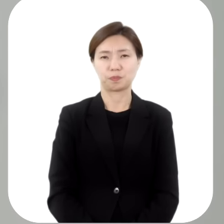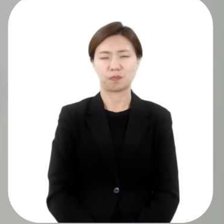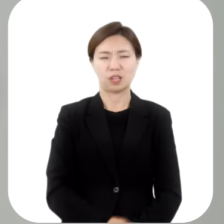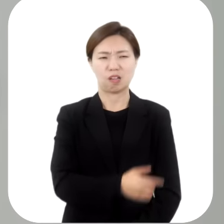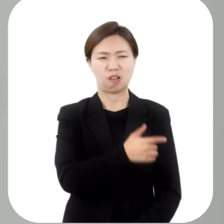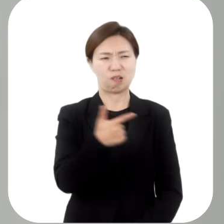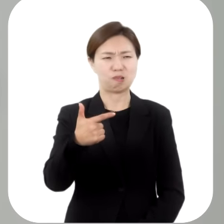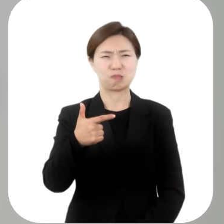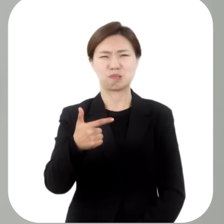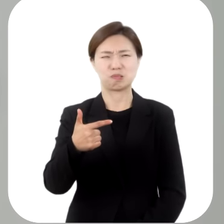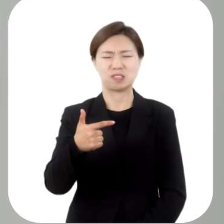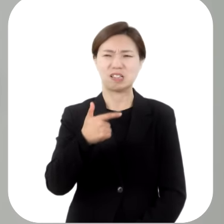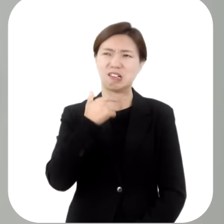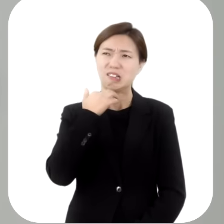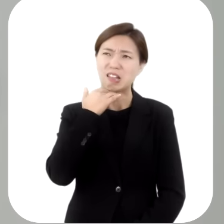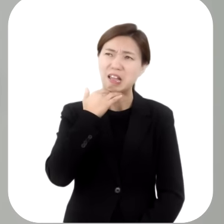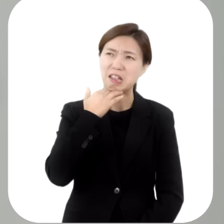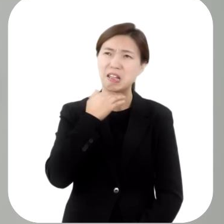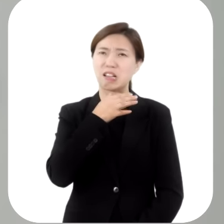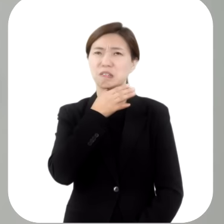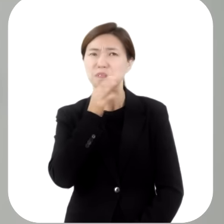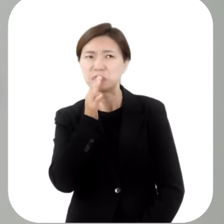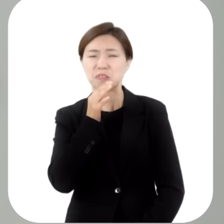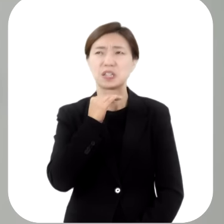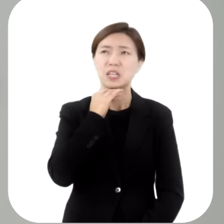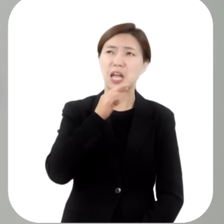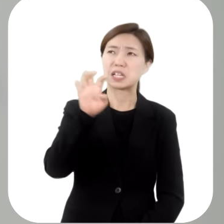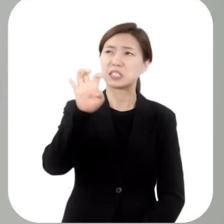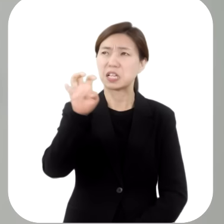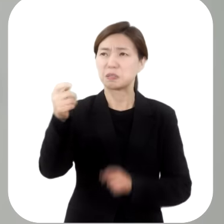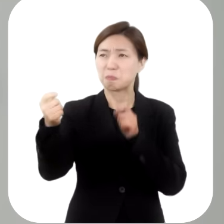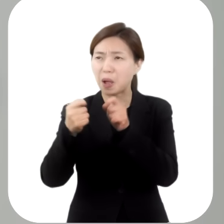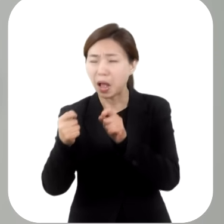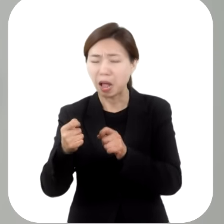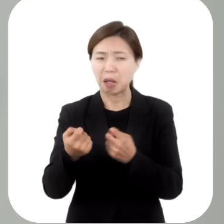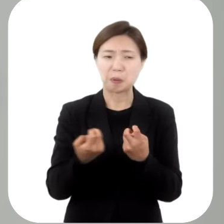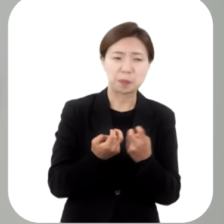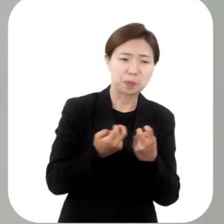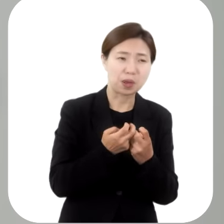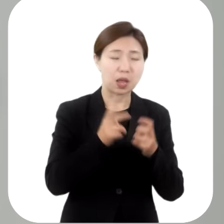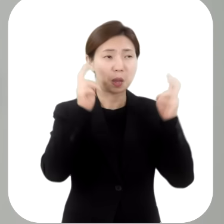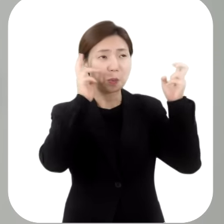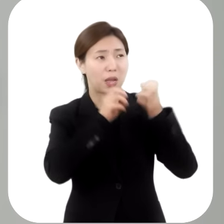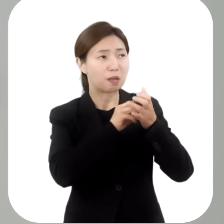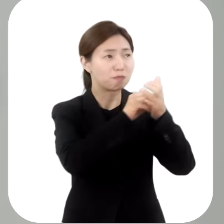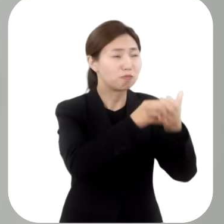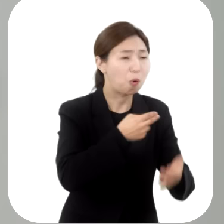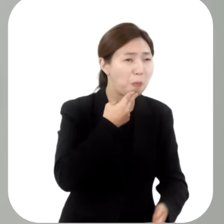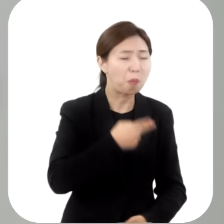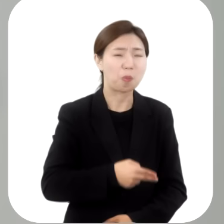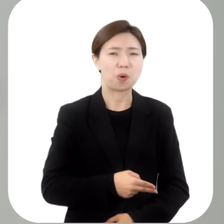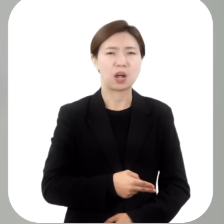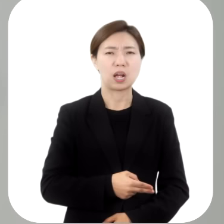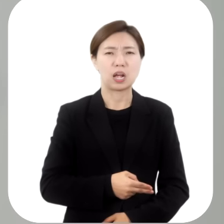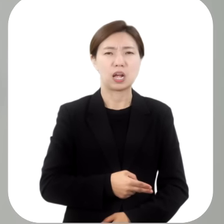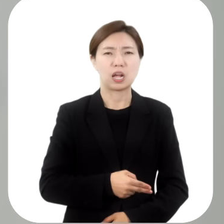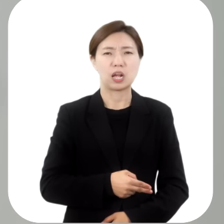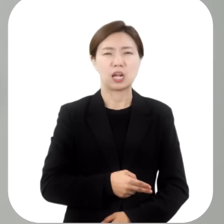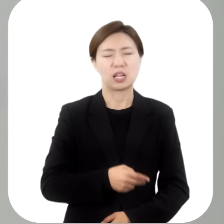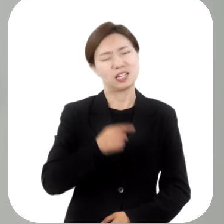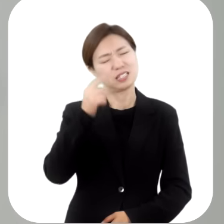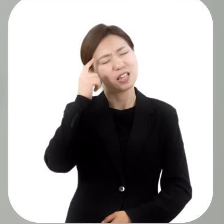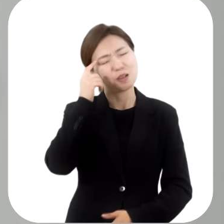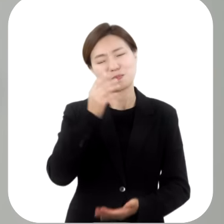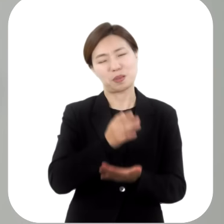그러니까 너무 나이를 갖고 자꾸 내가 나이가 40이 다 돼가는데 아직도 변변찮은 직장이